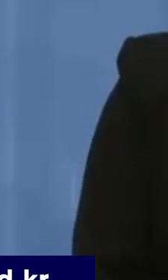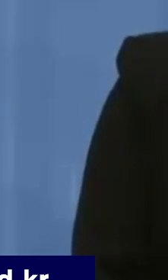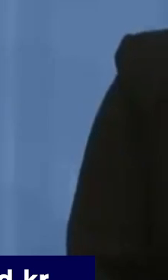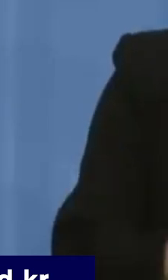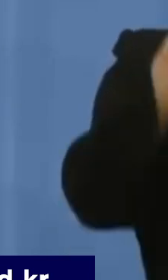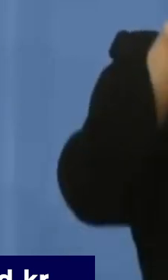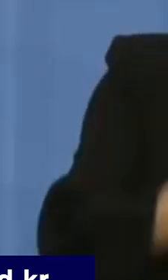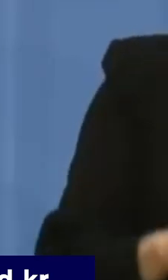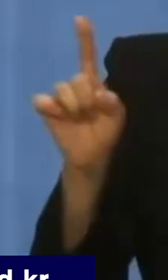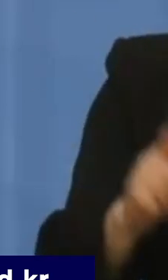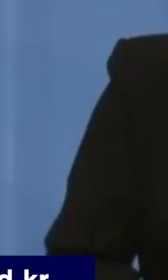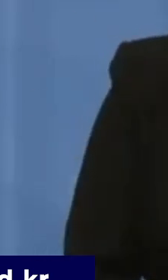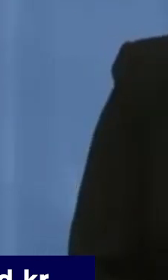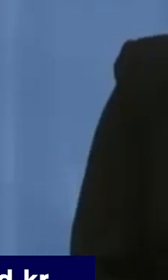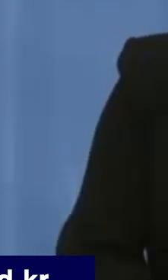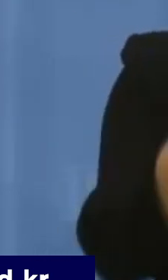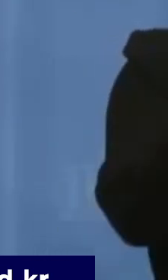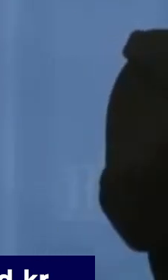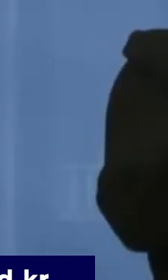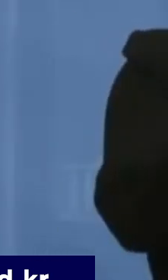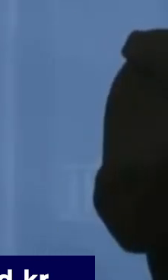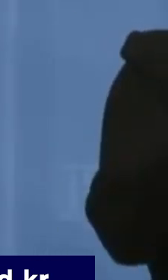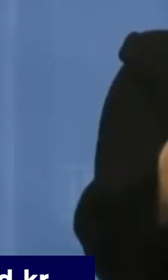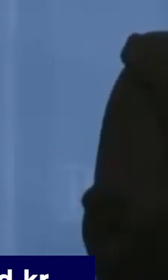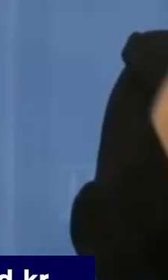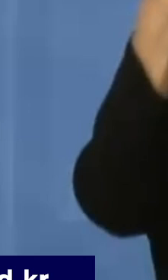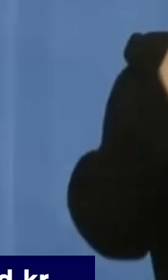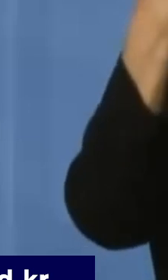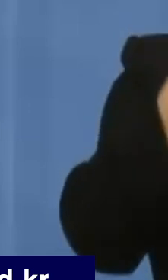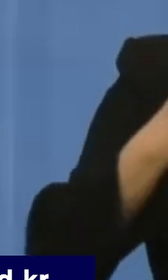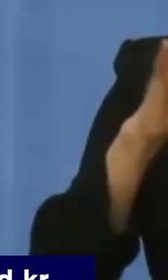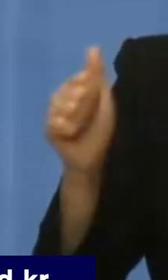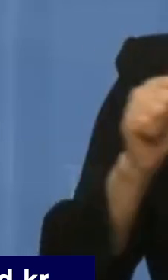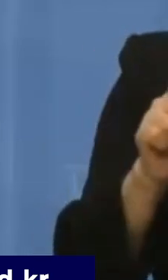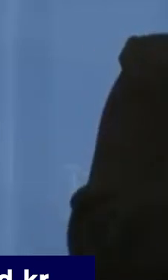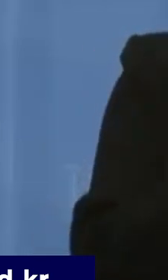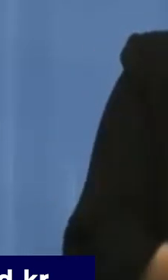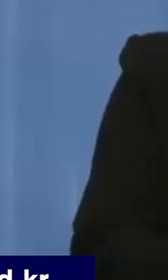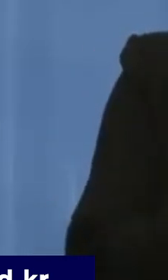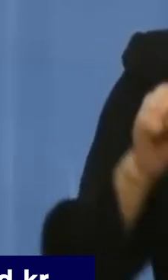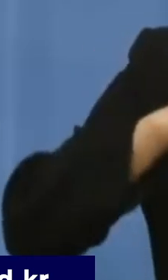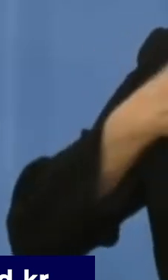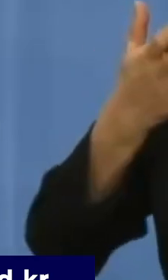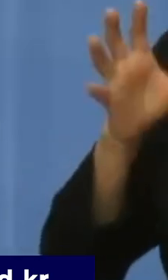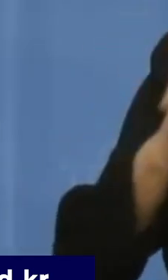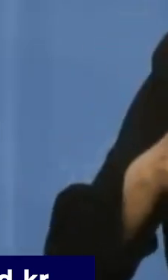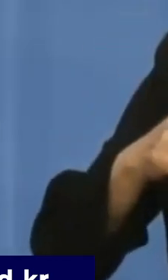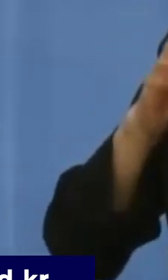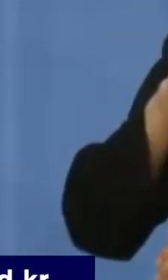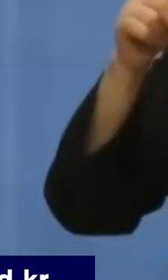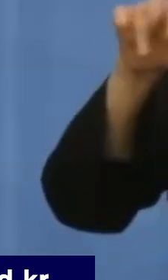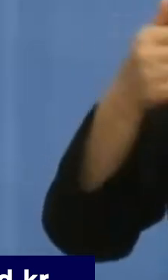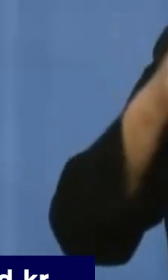중재안의 내용은 다음과 같습니다. 첫째, 특별검사의 국회 추천권은 정의당의 요구대로 국회